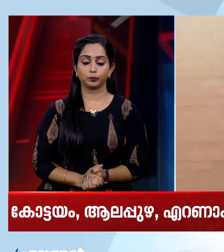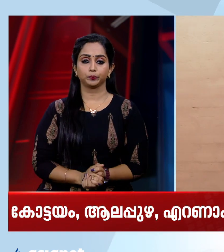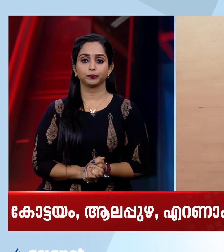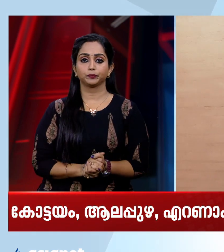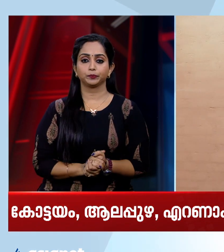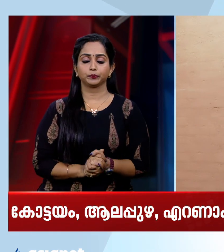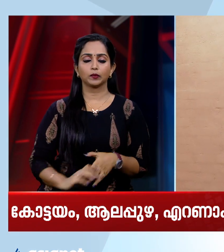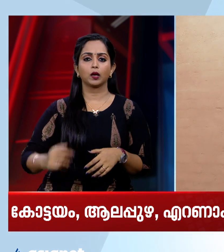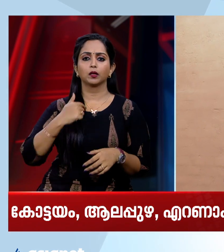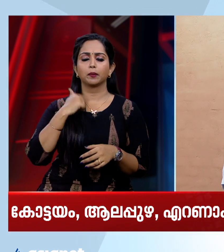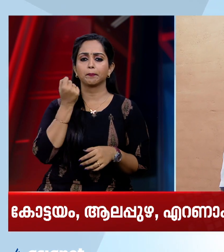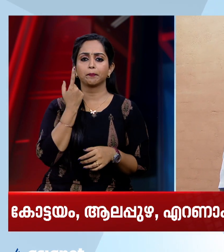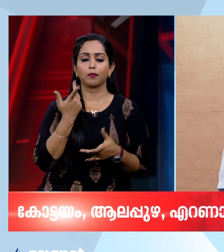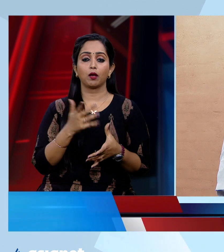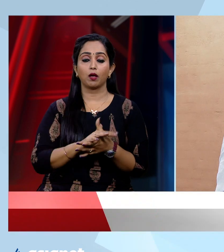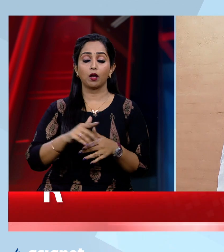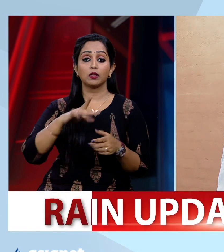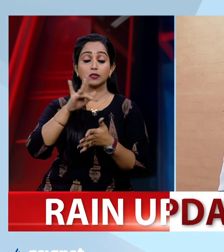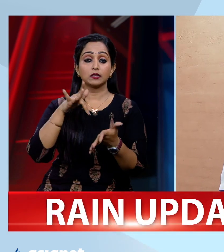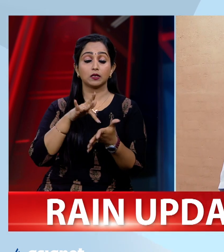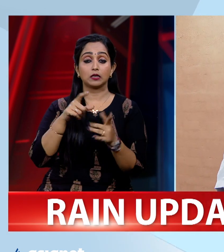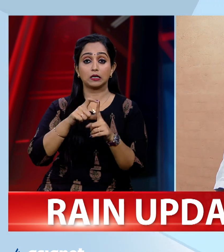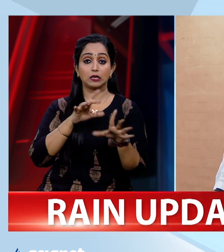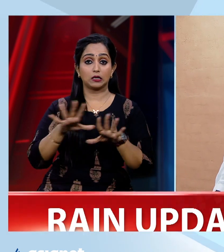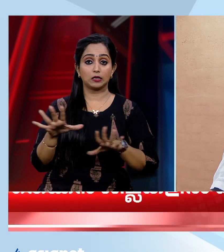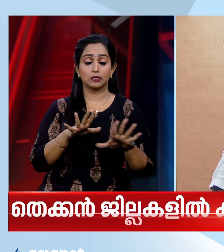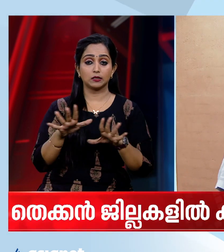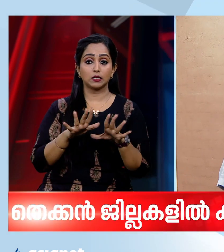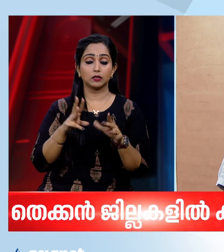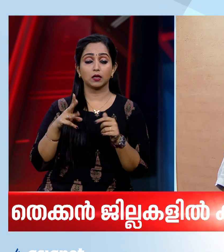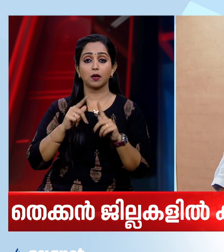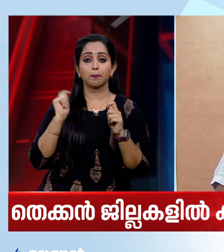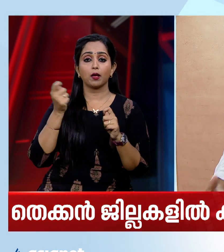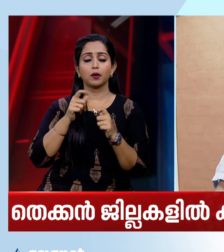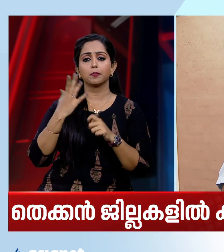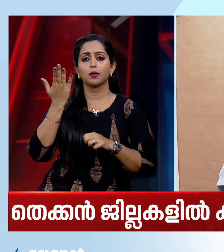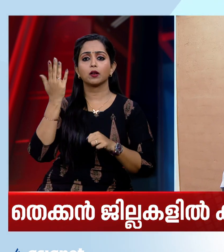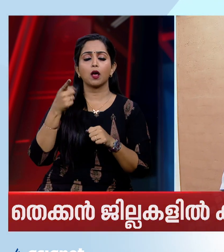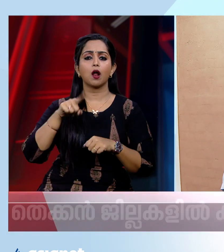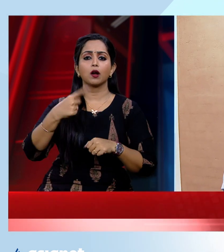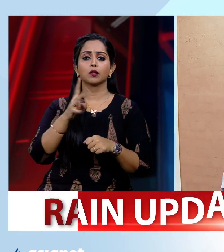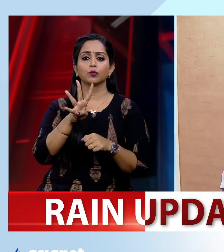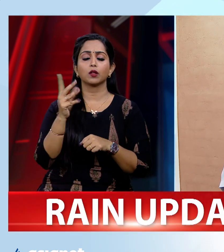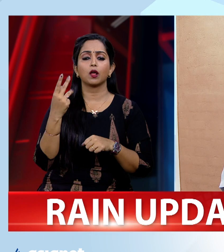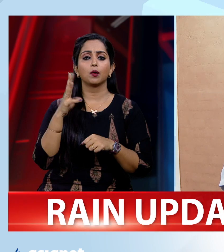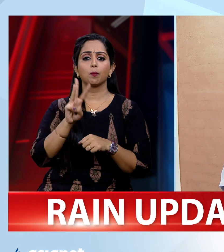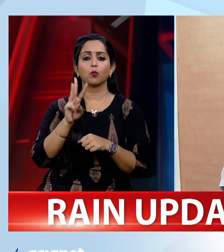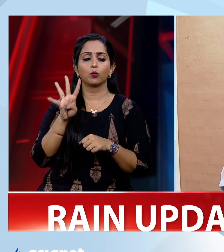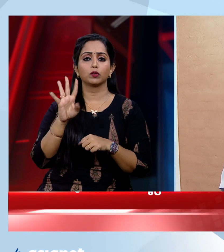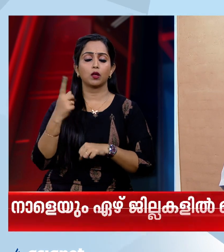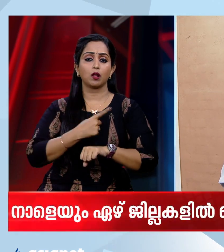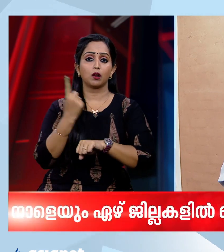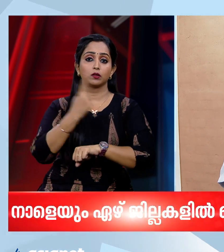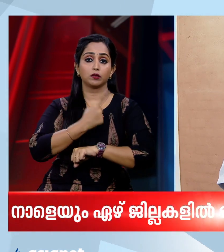നമ്മൾ മനസ്സിലാക്കേണ്ടത് കേന്ദ്ര കാലാവസ്ഥാ വകുപ്പിൻ്റെ റെഡ് അലേർട്ട് അടുത്ത ഒരു 3-4 ദിവസത്തേക്ക് നമ്മൾക്ക്